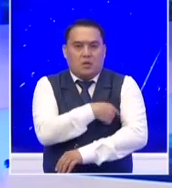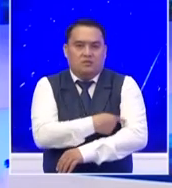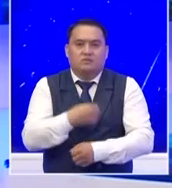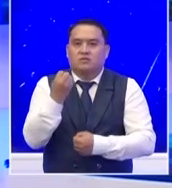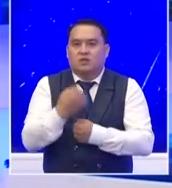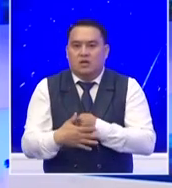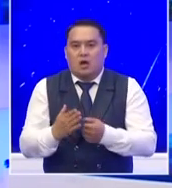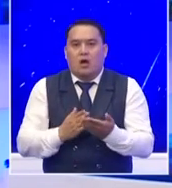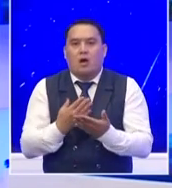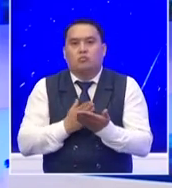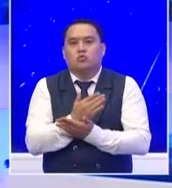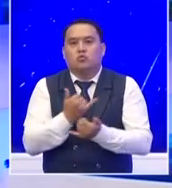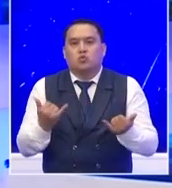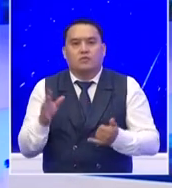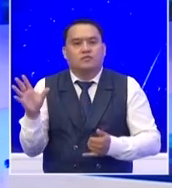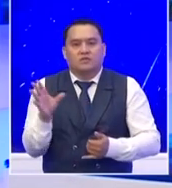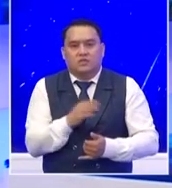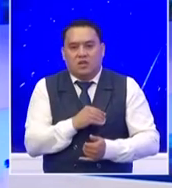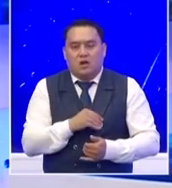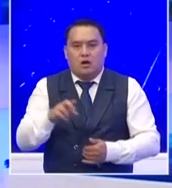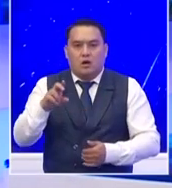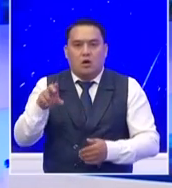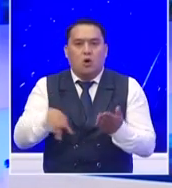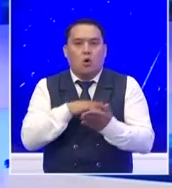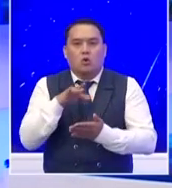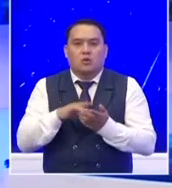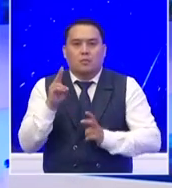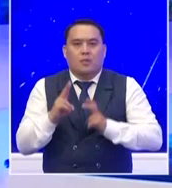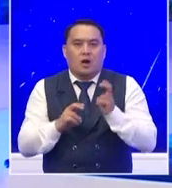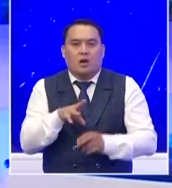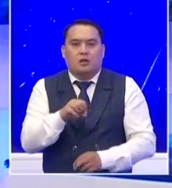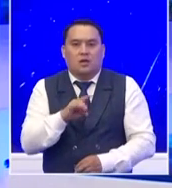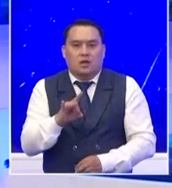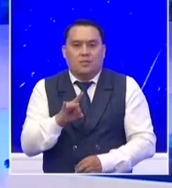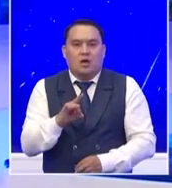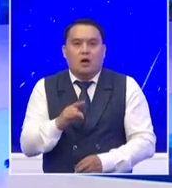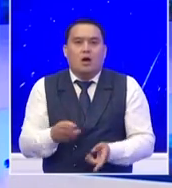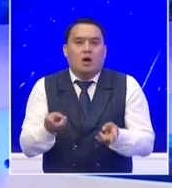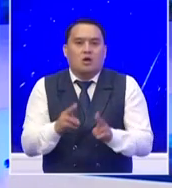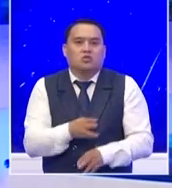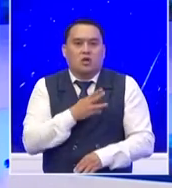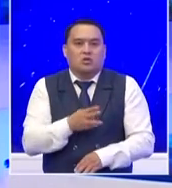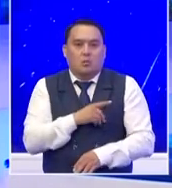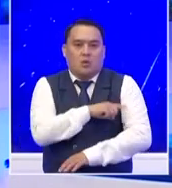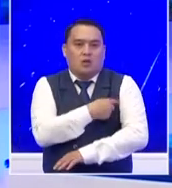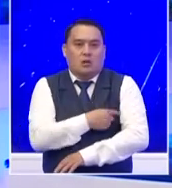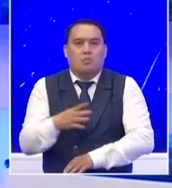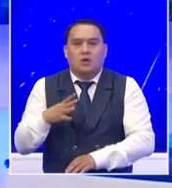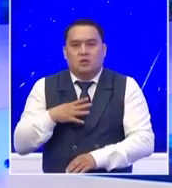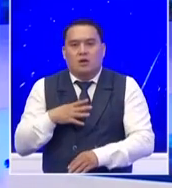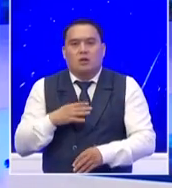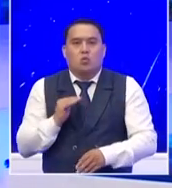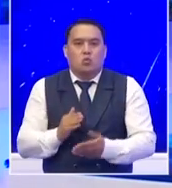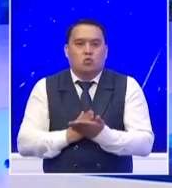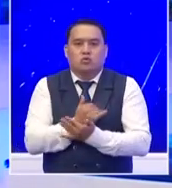центр, который обслуживал исключительно работников градообразующего предприятия Кайнар АКБ. Для остальных желающих поликлиника оказывала